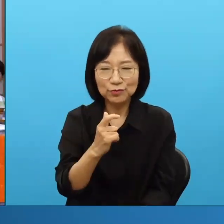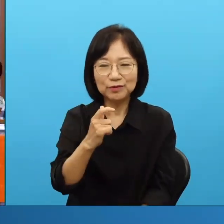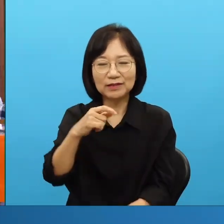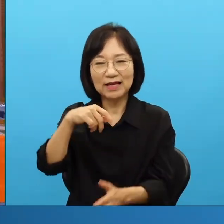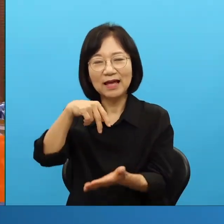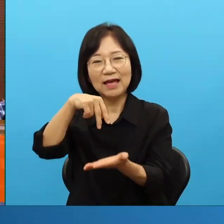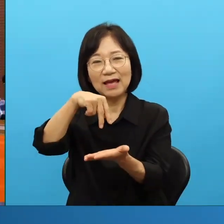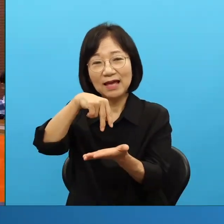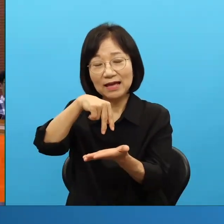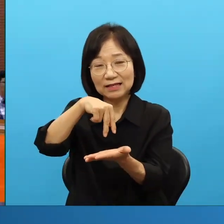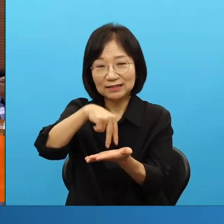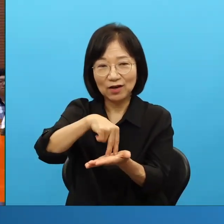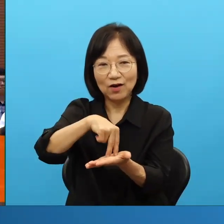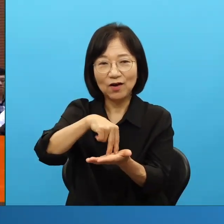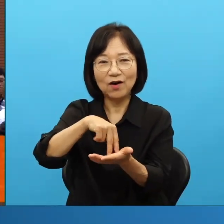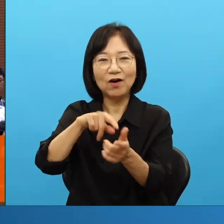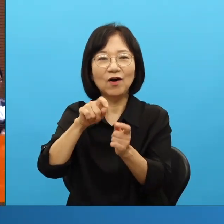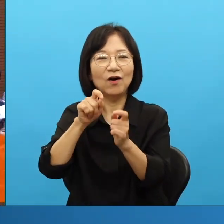굳게